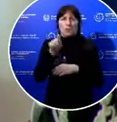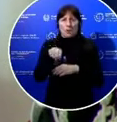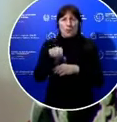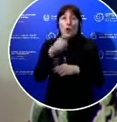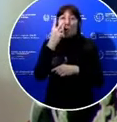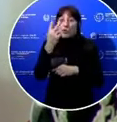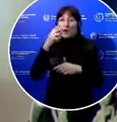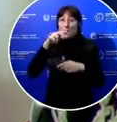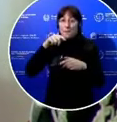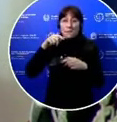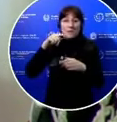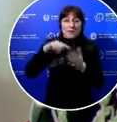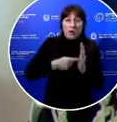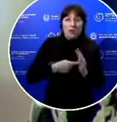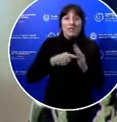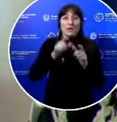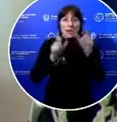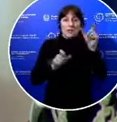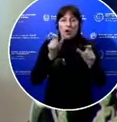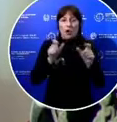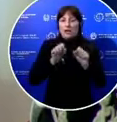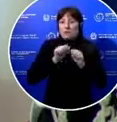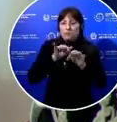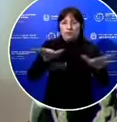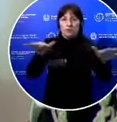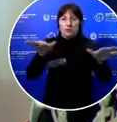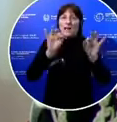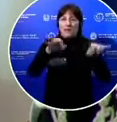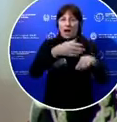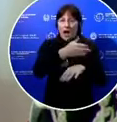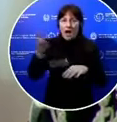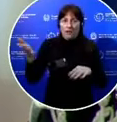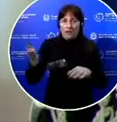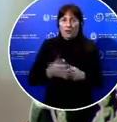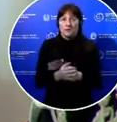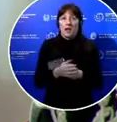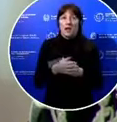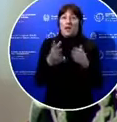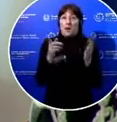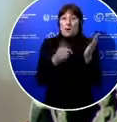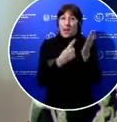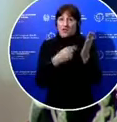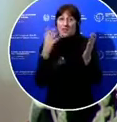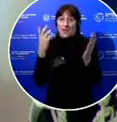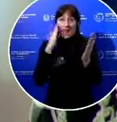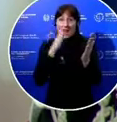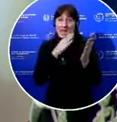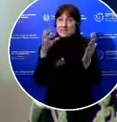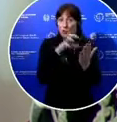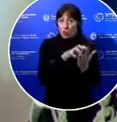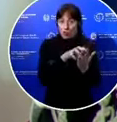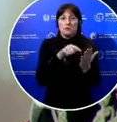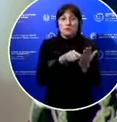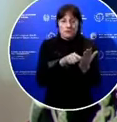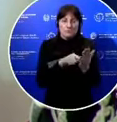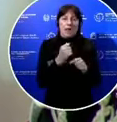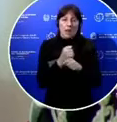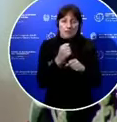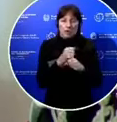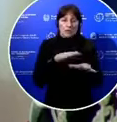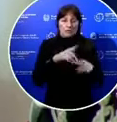2 milioni di persone sono state raggiunte. E sempre sulla pagina Facebook sono stati pubblicati tutti i lavori